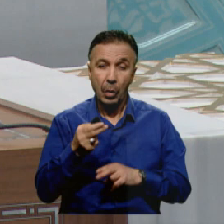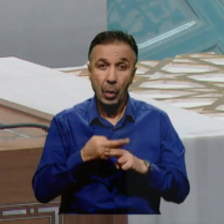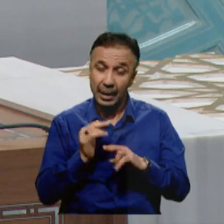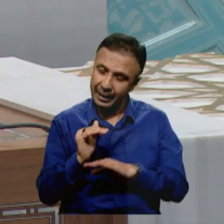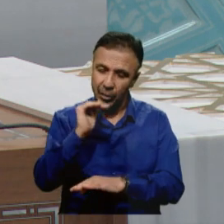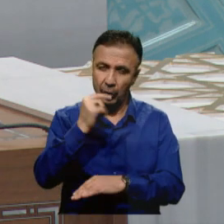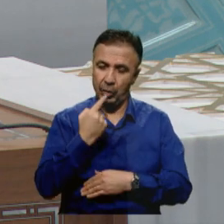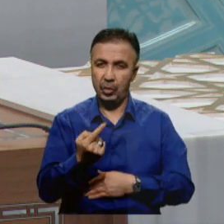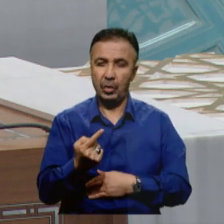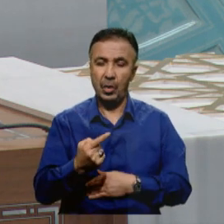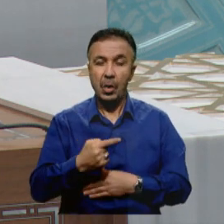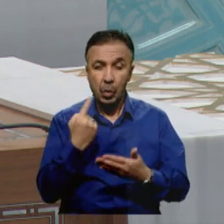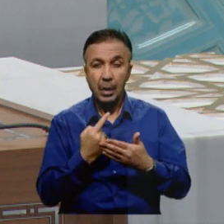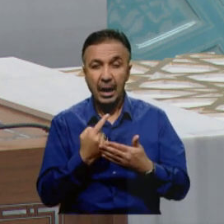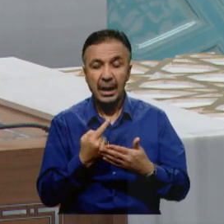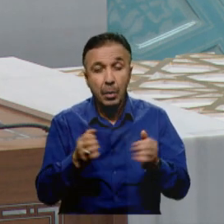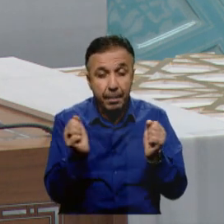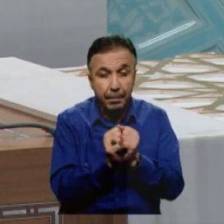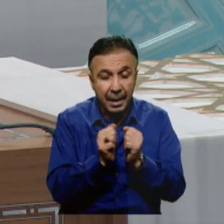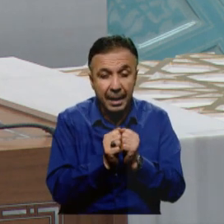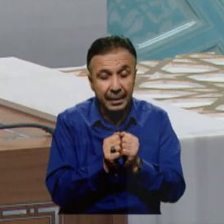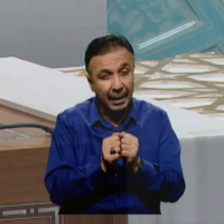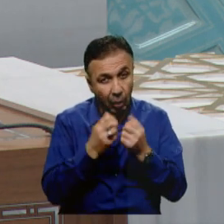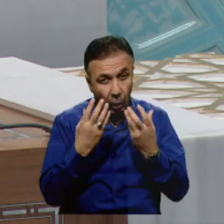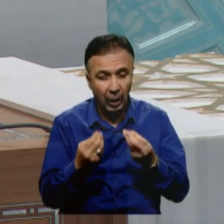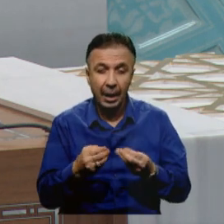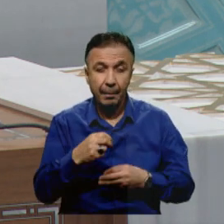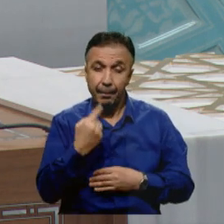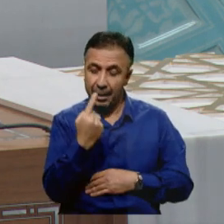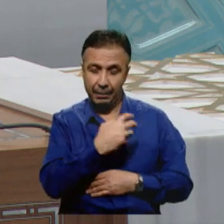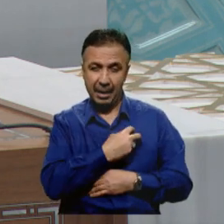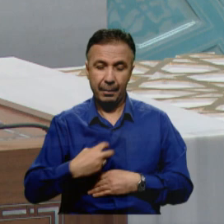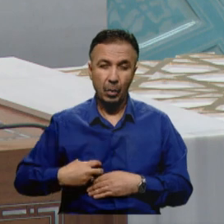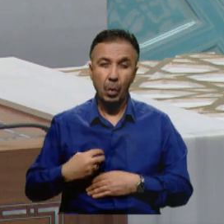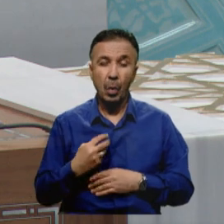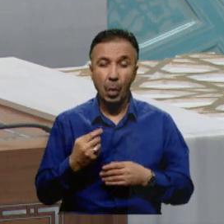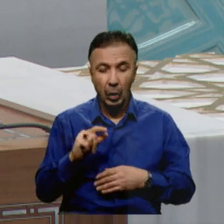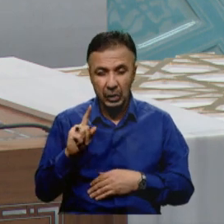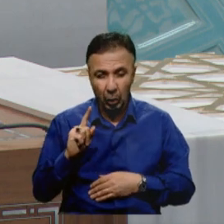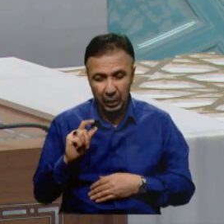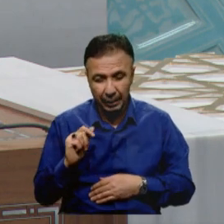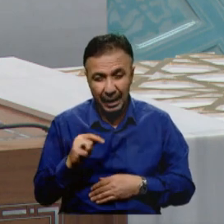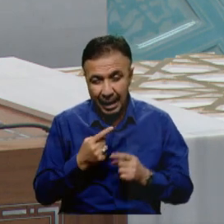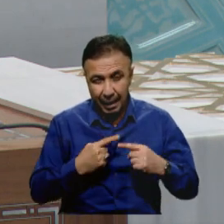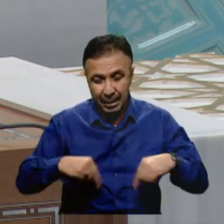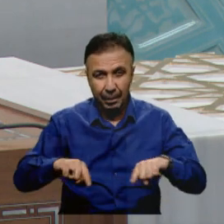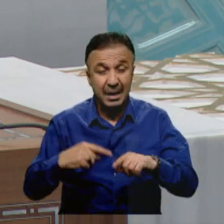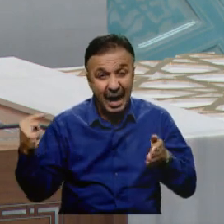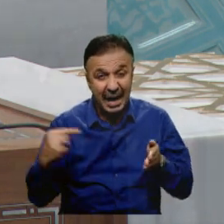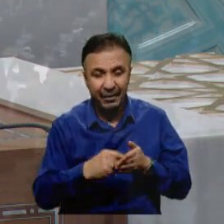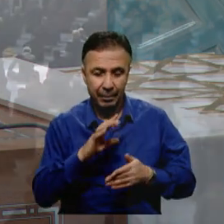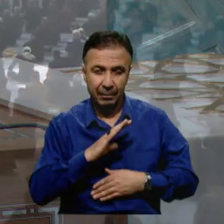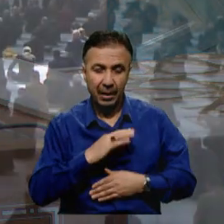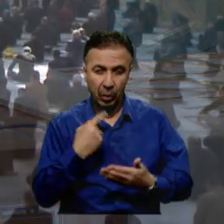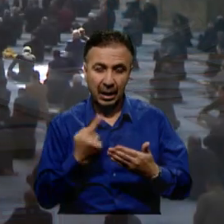Yani Kur'an'la bu kadar bütünleşmiş bir örnek peygamber. O zaman bizim de bir hedefimiz var. Kur'an-ı Kerim'e karşı samimiyetimiz için